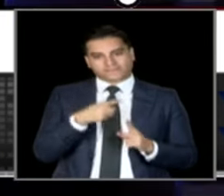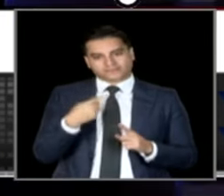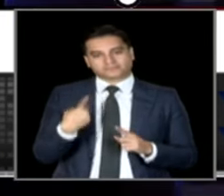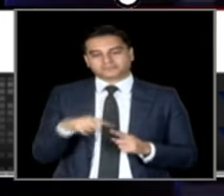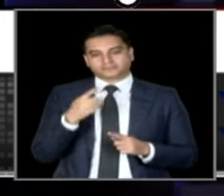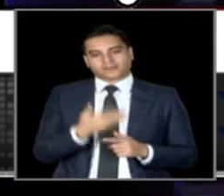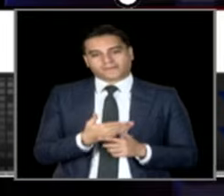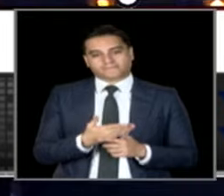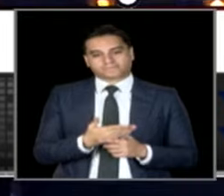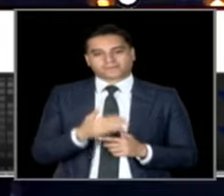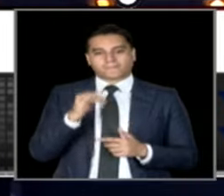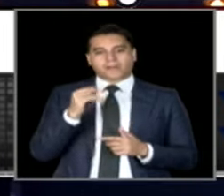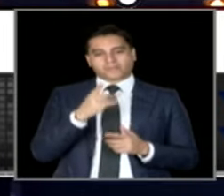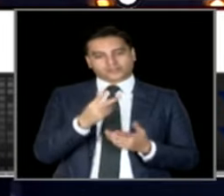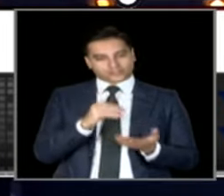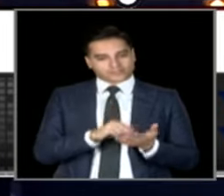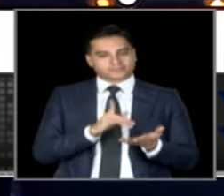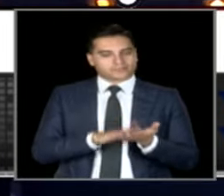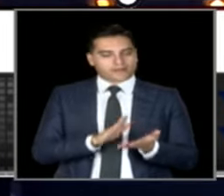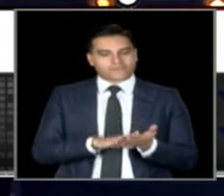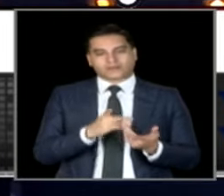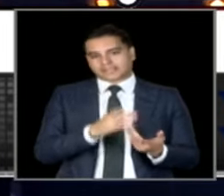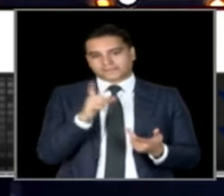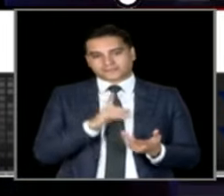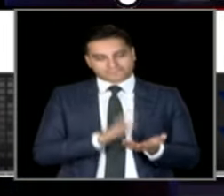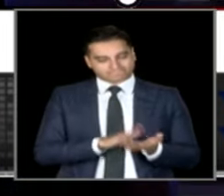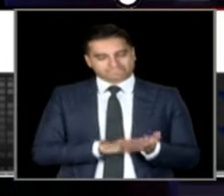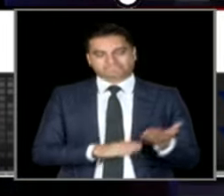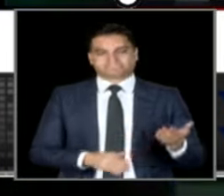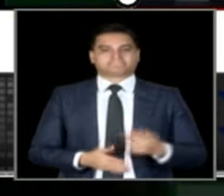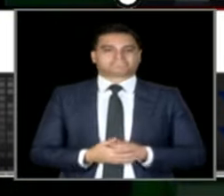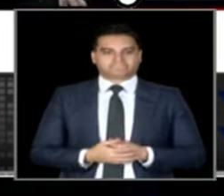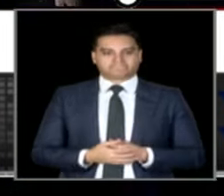هو. طبعا محمد ربيع 20 نقطة، برافو عليك، إجابة صحيحة.